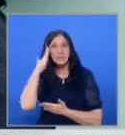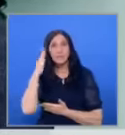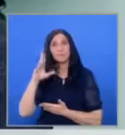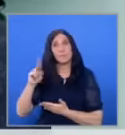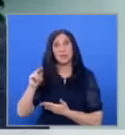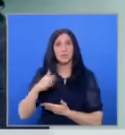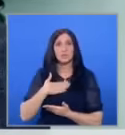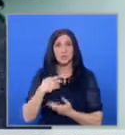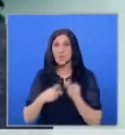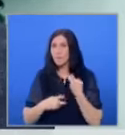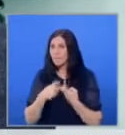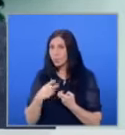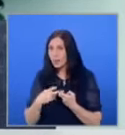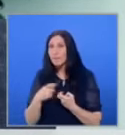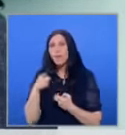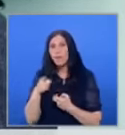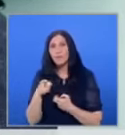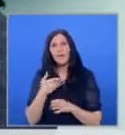проблем и това вече стана